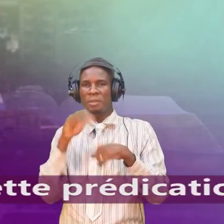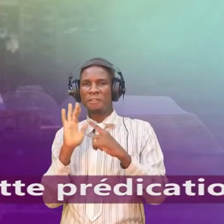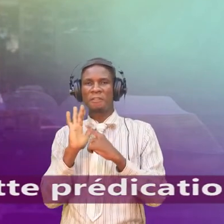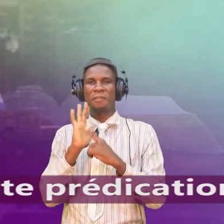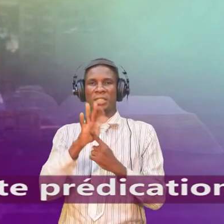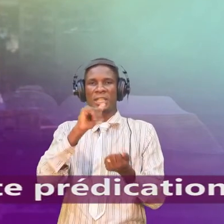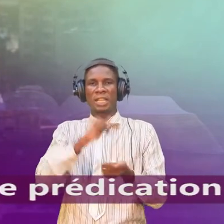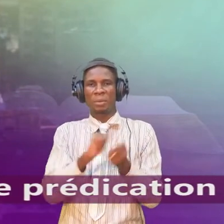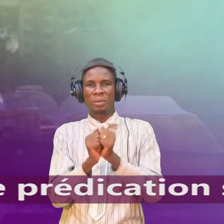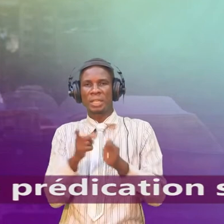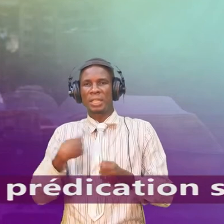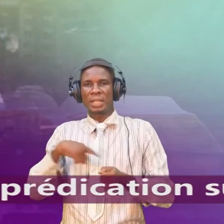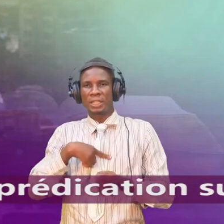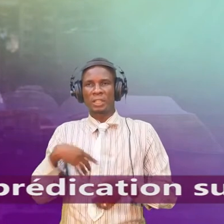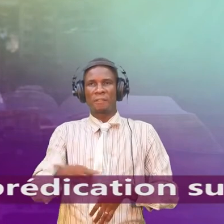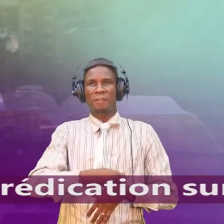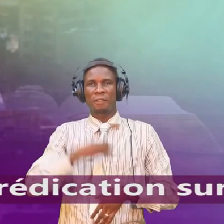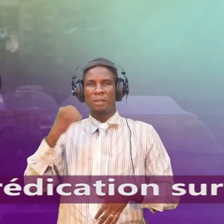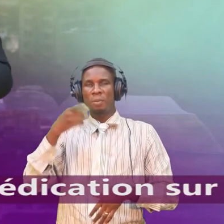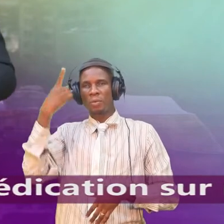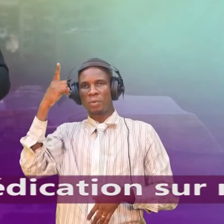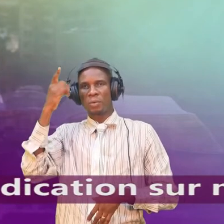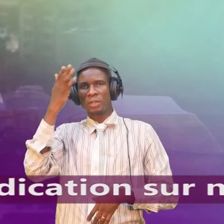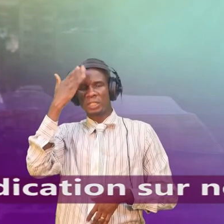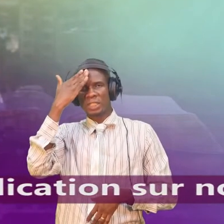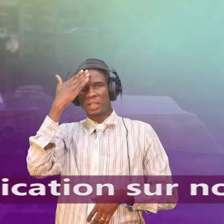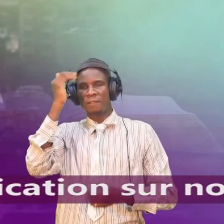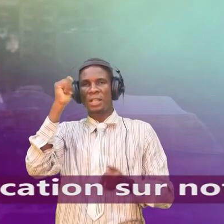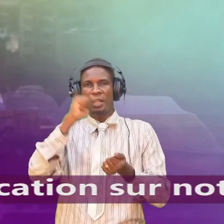Matendo yetu hayana majibu kwa mahitaji yetu.